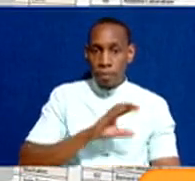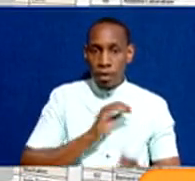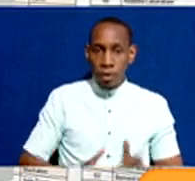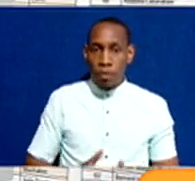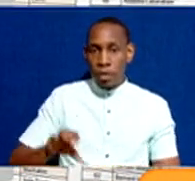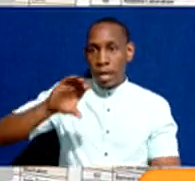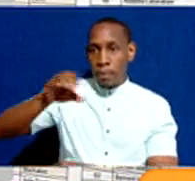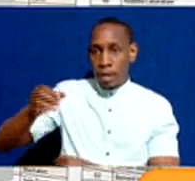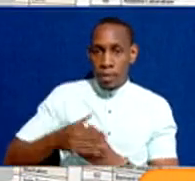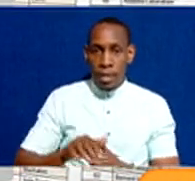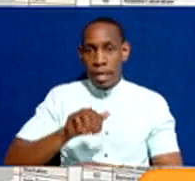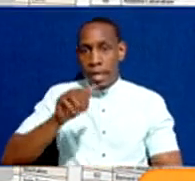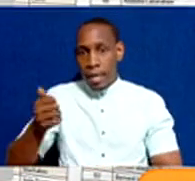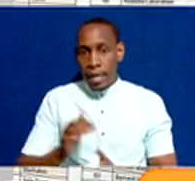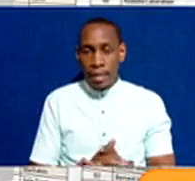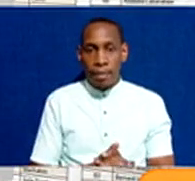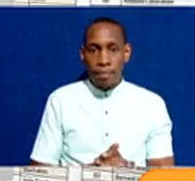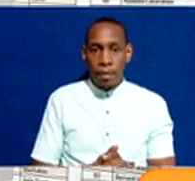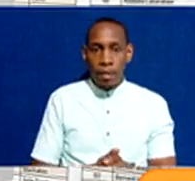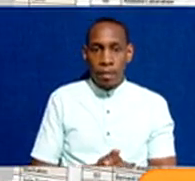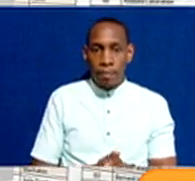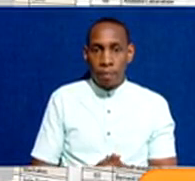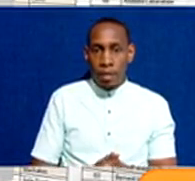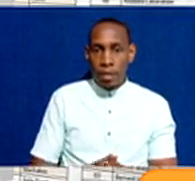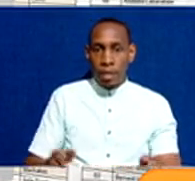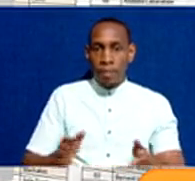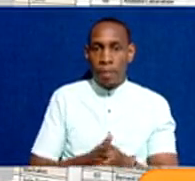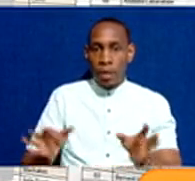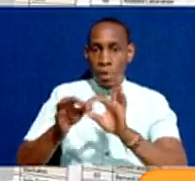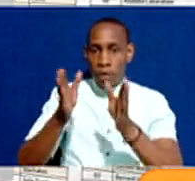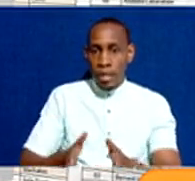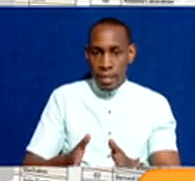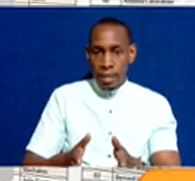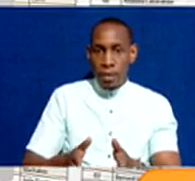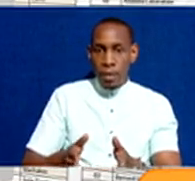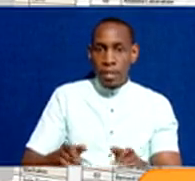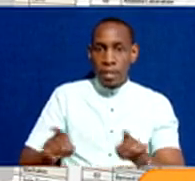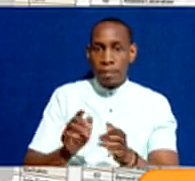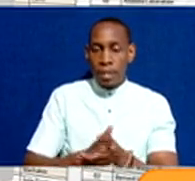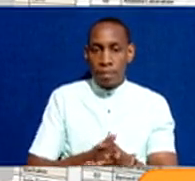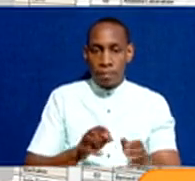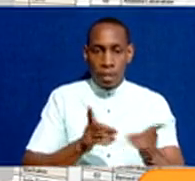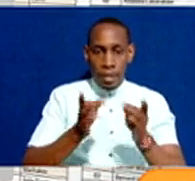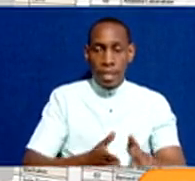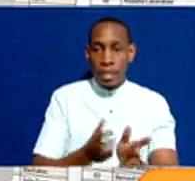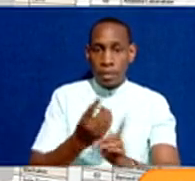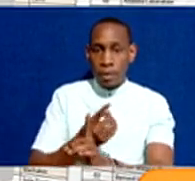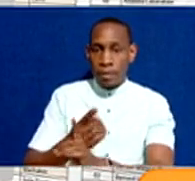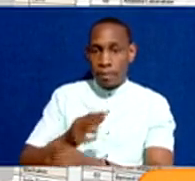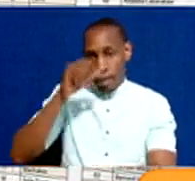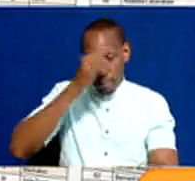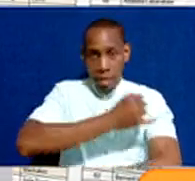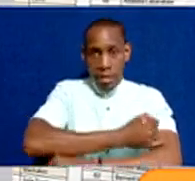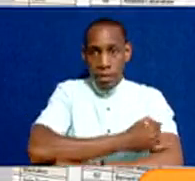wa kaunti na waliokuwa waratibu wa mikoa wanaosaka kazi za katibu wa wizara. Hata wakurugenzi wakuu wa taasisi mbalimbali za